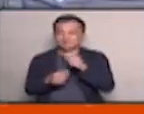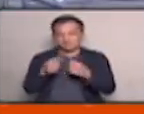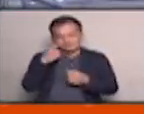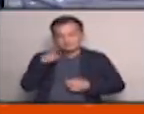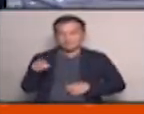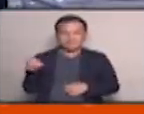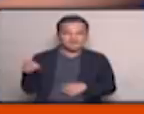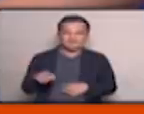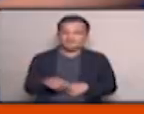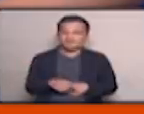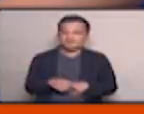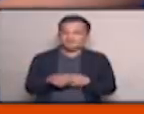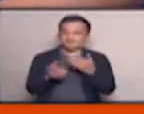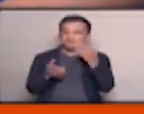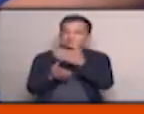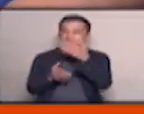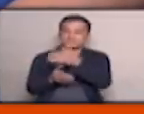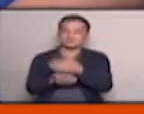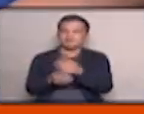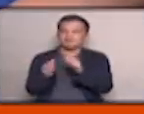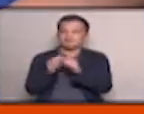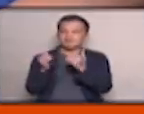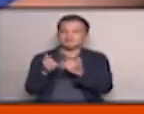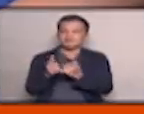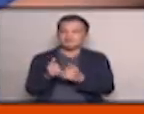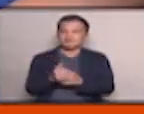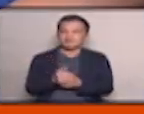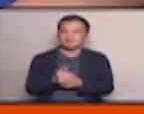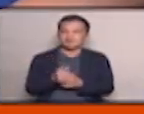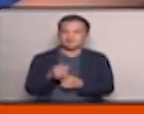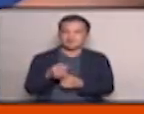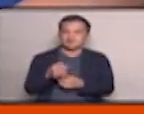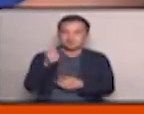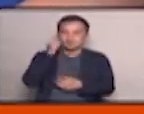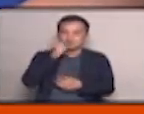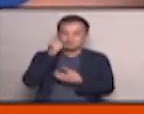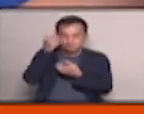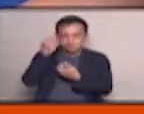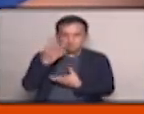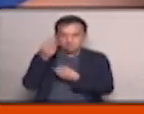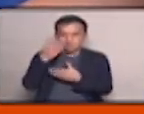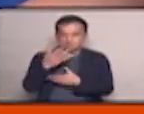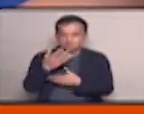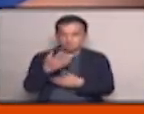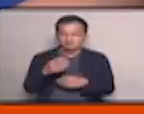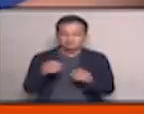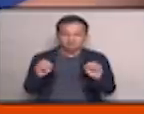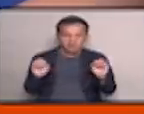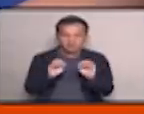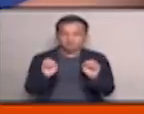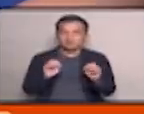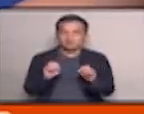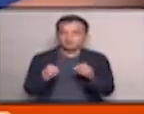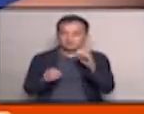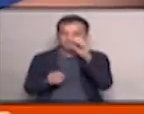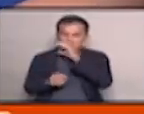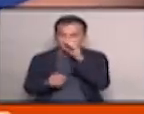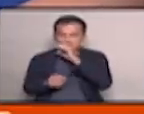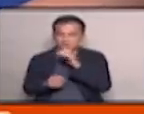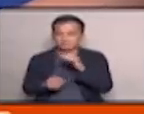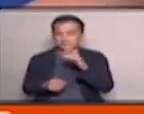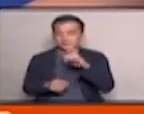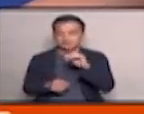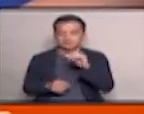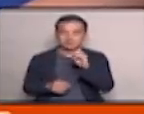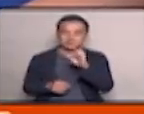suplada? Napunta po kami sa agency nyo, ma'am. Ang sinasabi po sa amin, wala po. Kasi ang hinahanap po namin si Miss Rose,